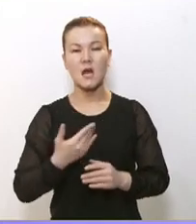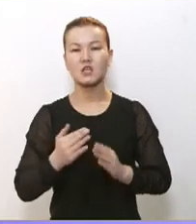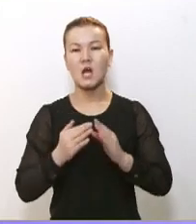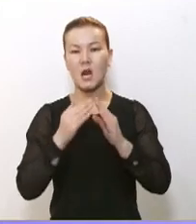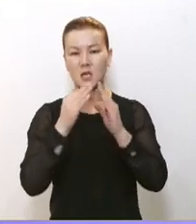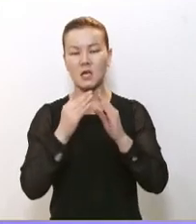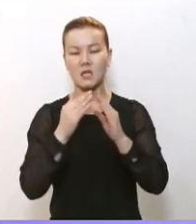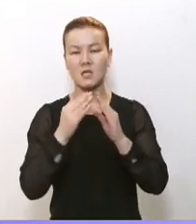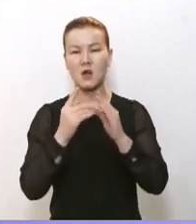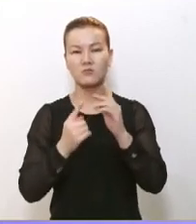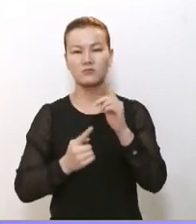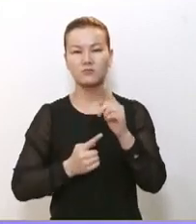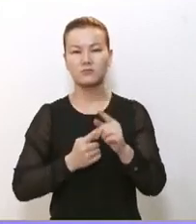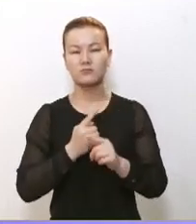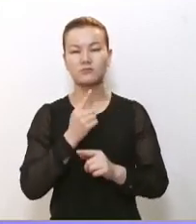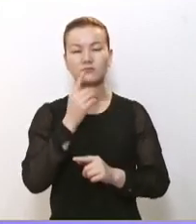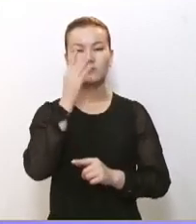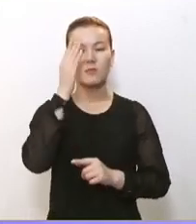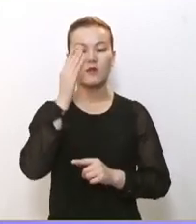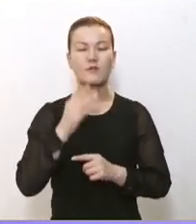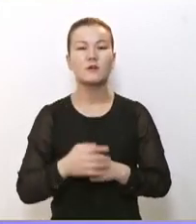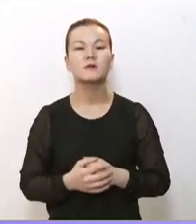ракета помчалась вперед.